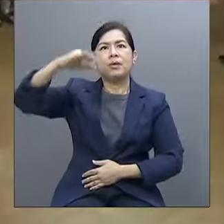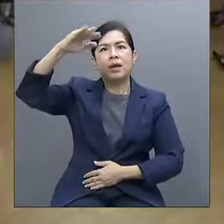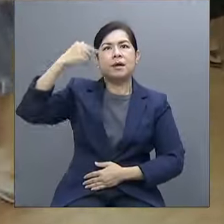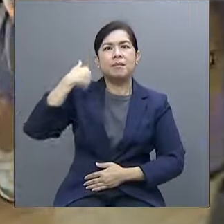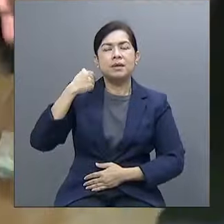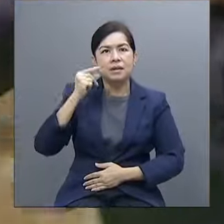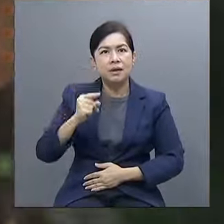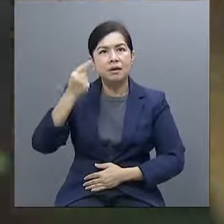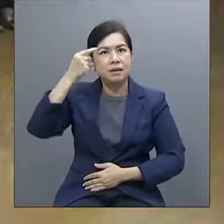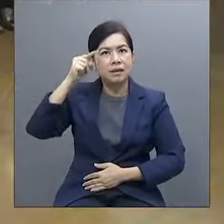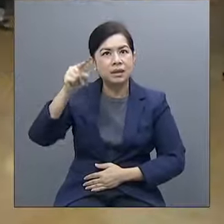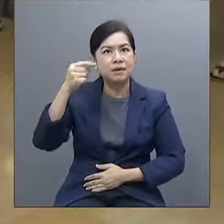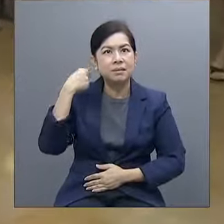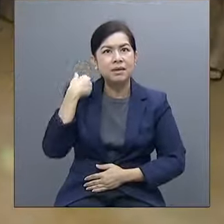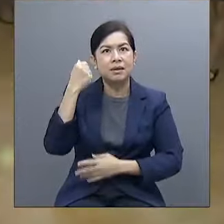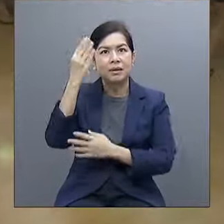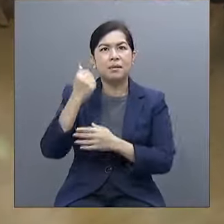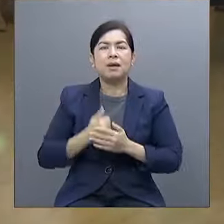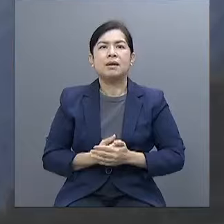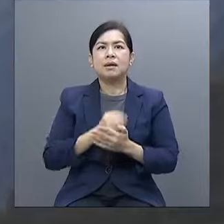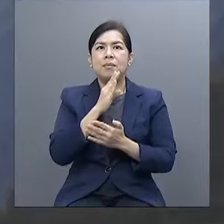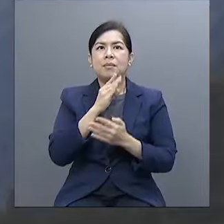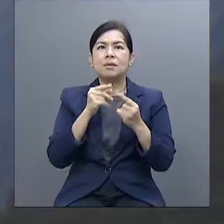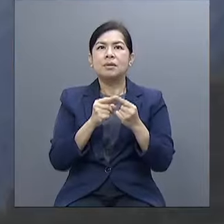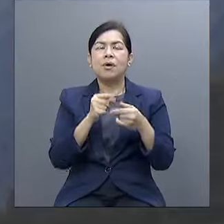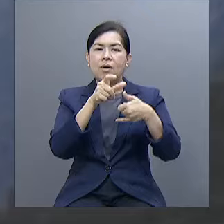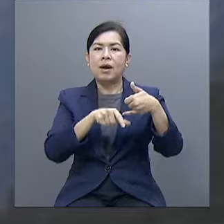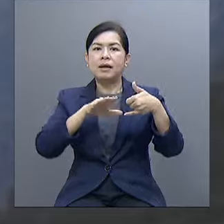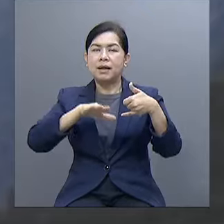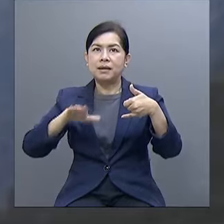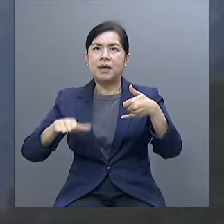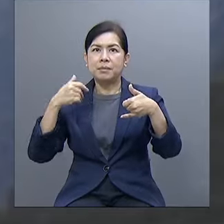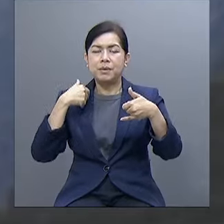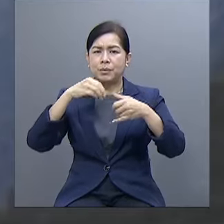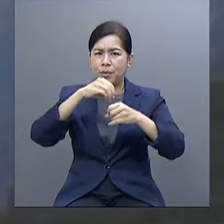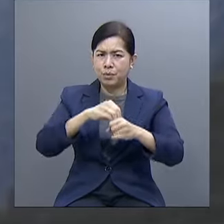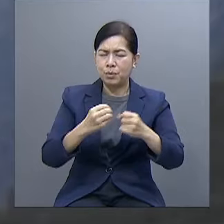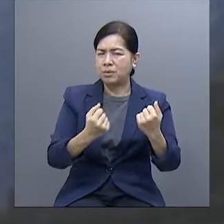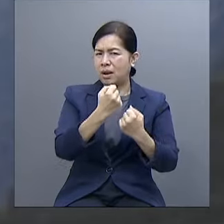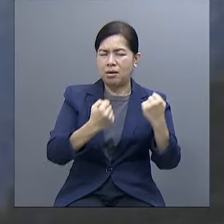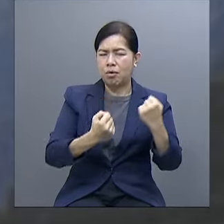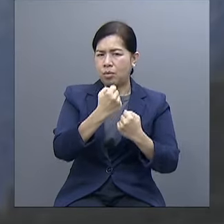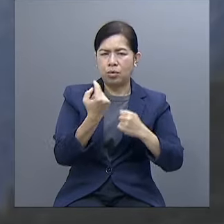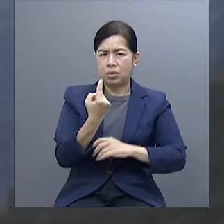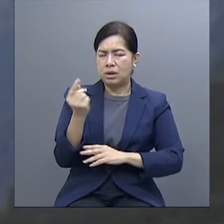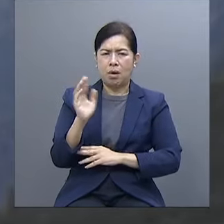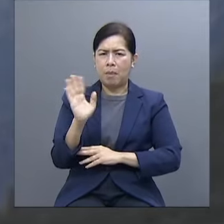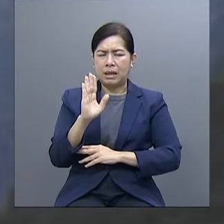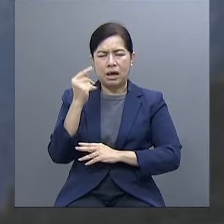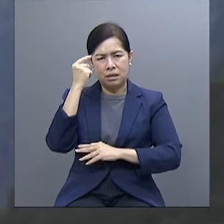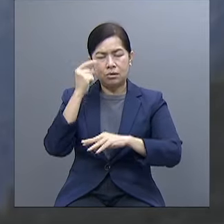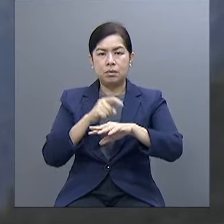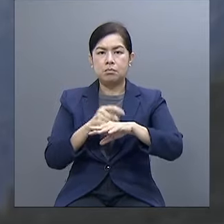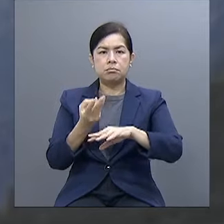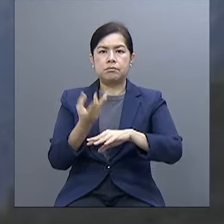ำนึกอยู่เสมออย่างเช่นการไม่ปล่อยเด็กไว้ตามลำพังบนรถแม้แต่เวลาแป๊บเดียวในชั่วขณะเดียวอย่างที่เราคิดเพราะฉะ